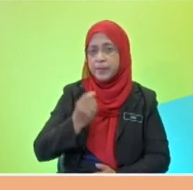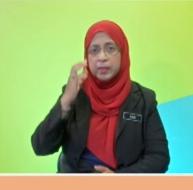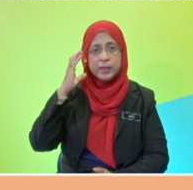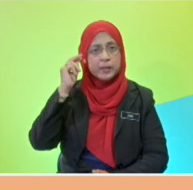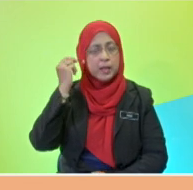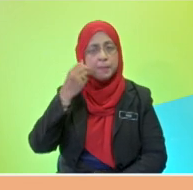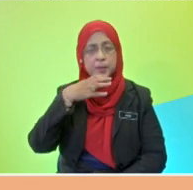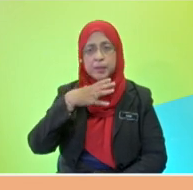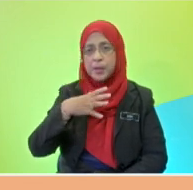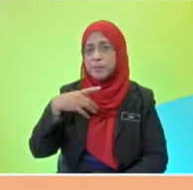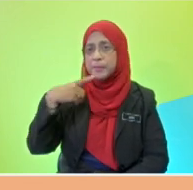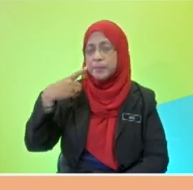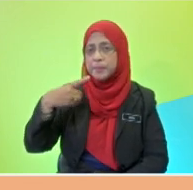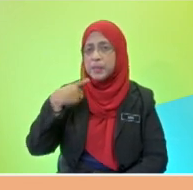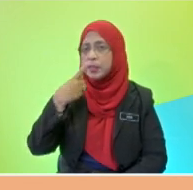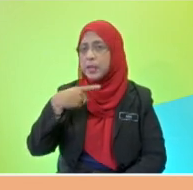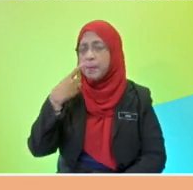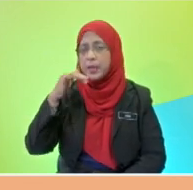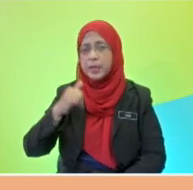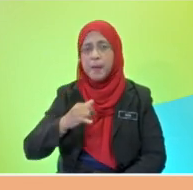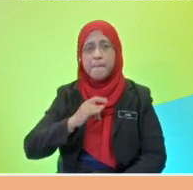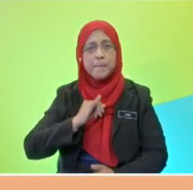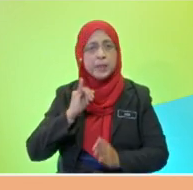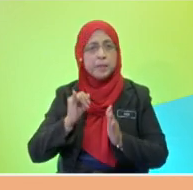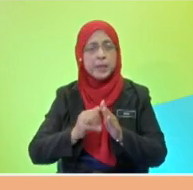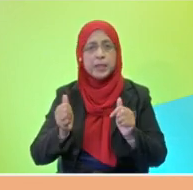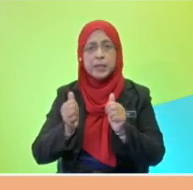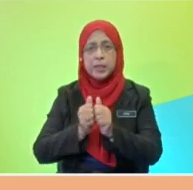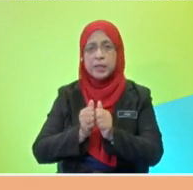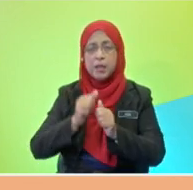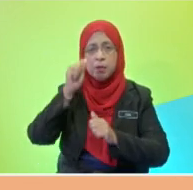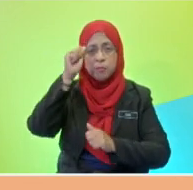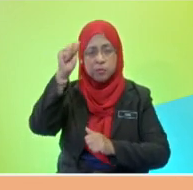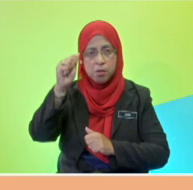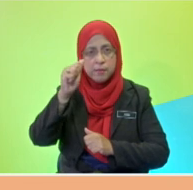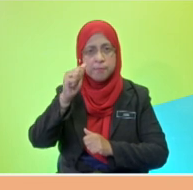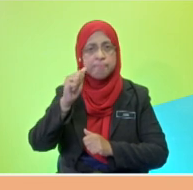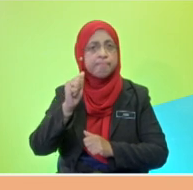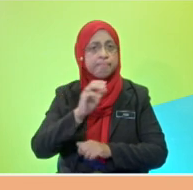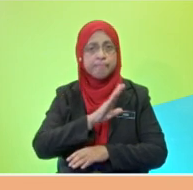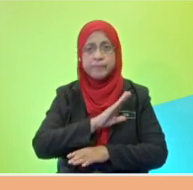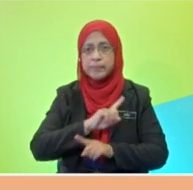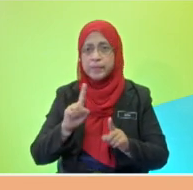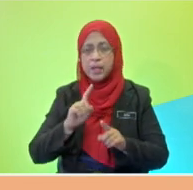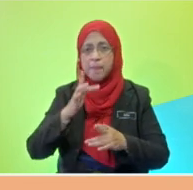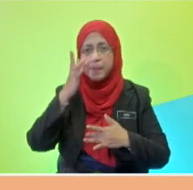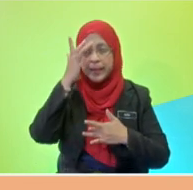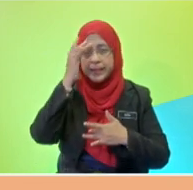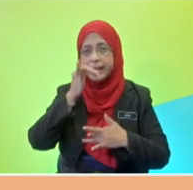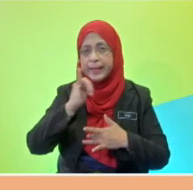SAW bersabda sesasiapa yang beriman dengan Allah dan hari akhirat maka janganlah menyakiti